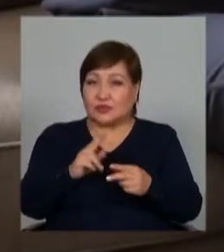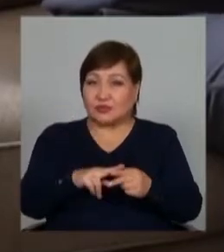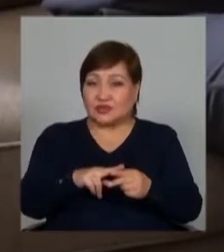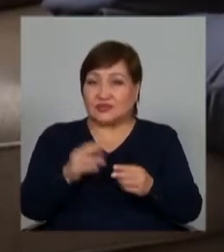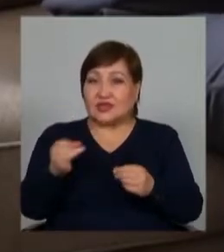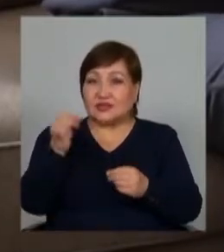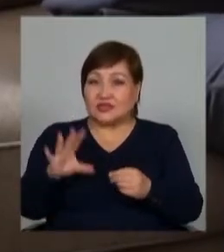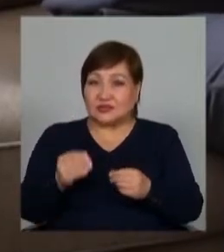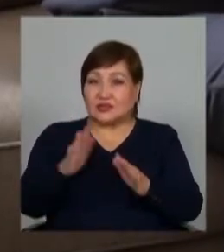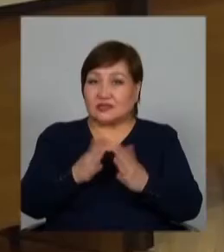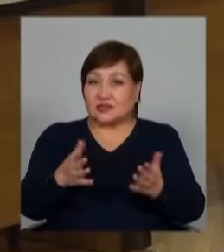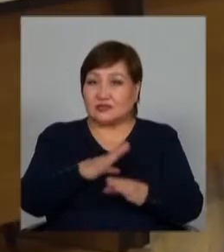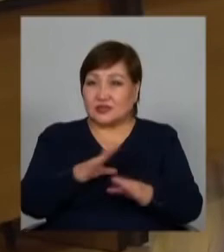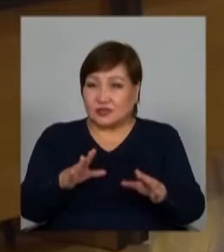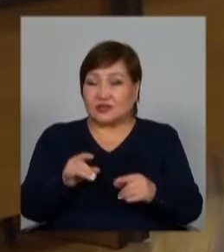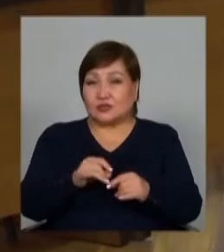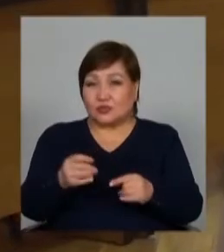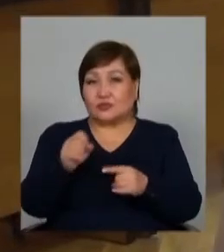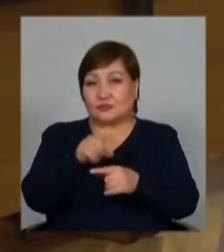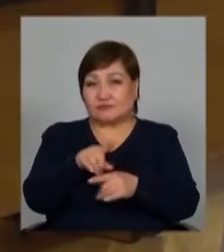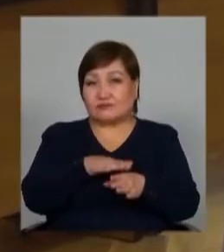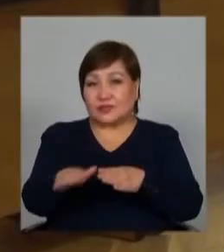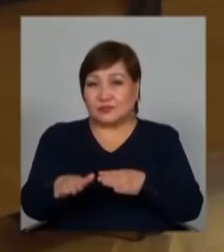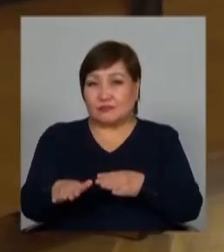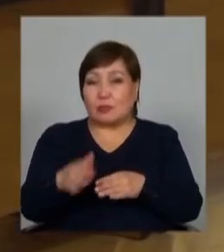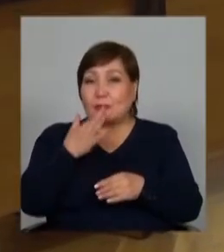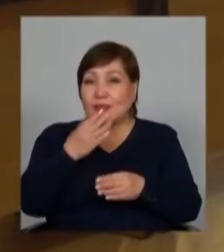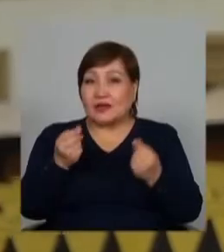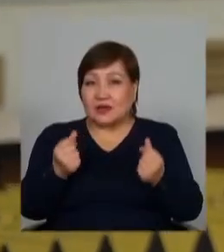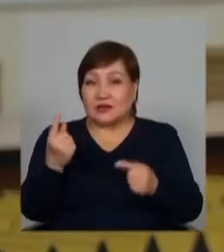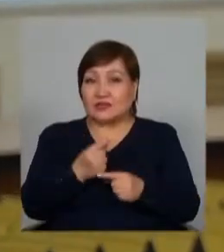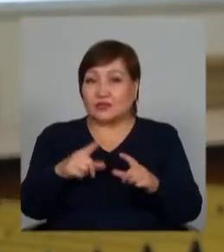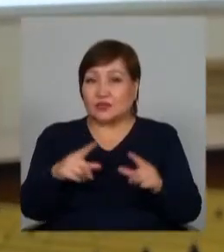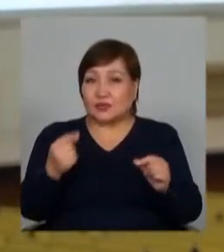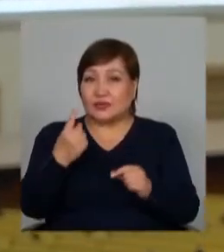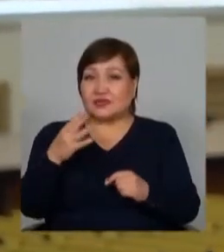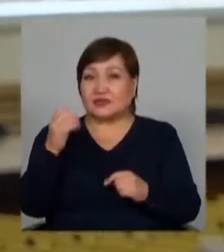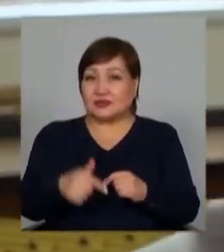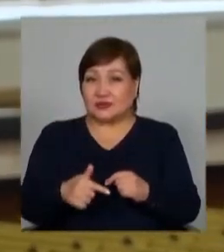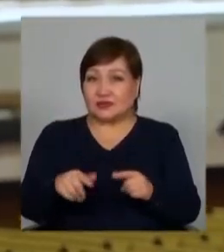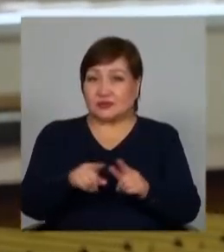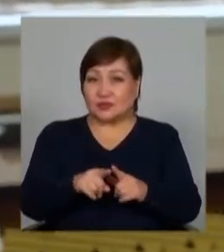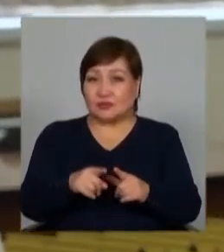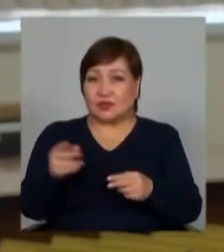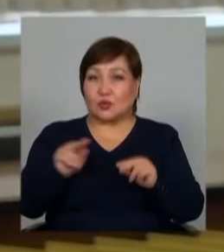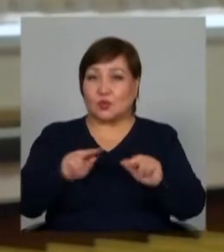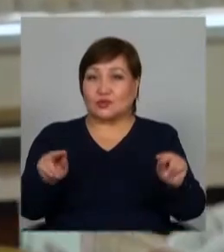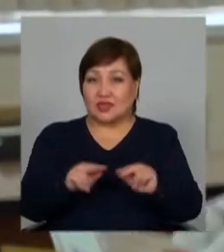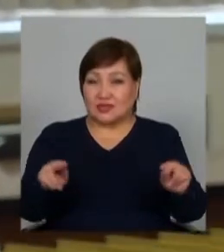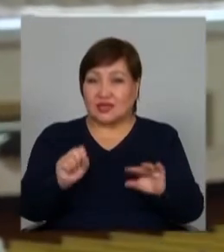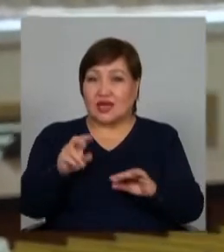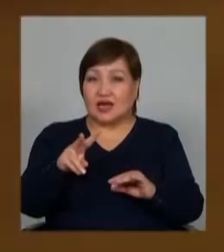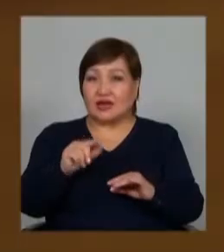артылған міндетті атқарып шықтық. Ұлттық валютамыздың алғашқы купюросына, яғни бір теңгеге ғұлама ұстаз Әбу Насыр әл-фараби,